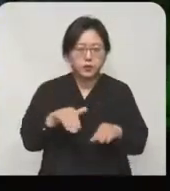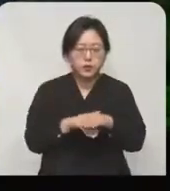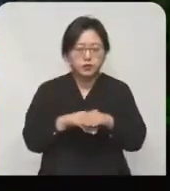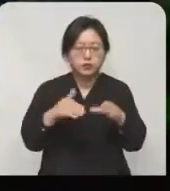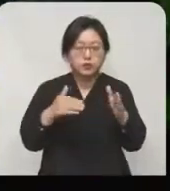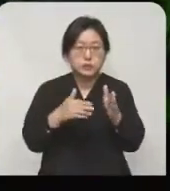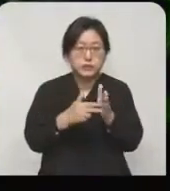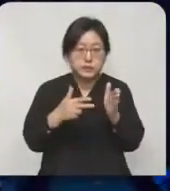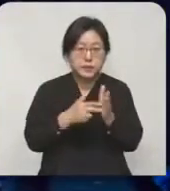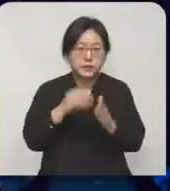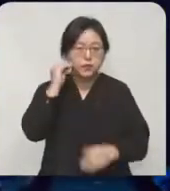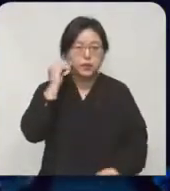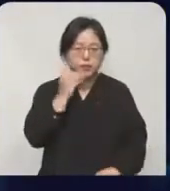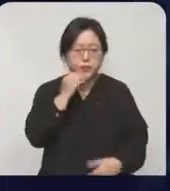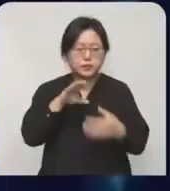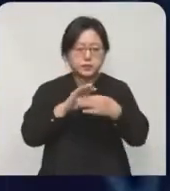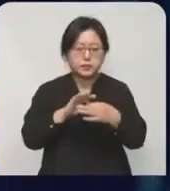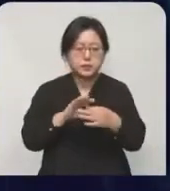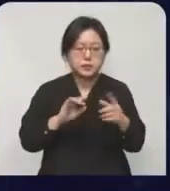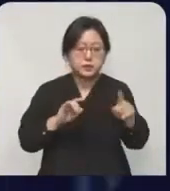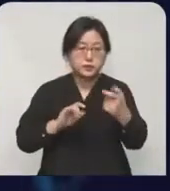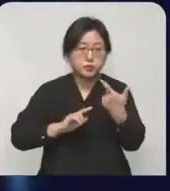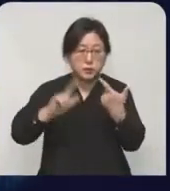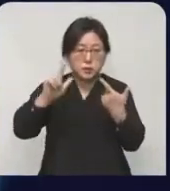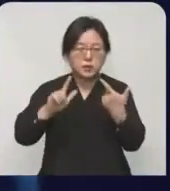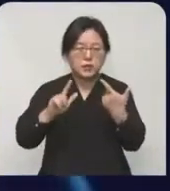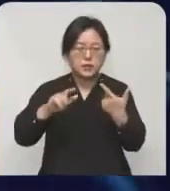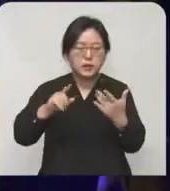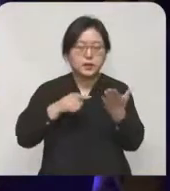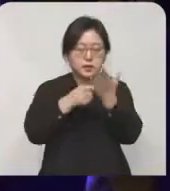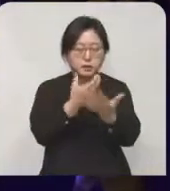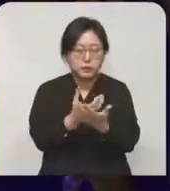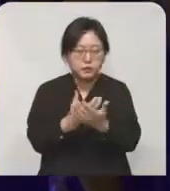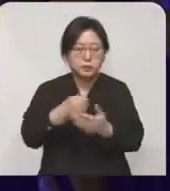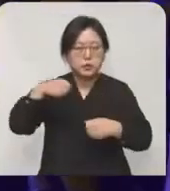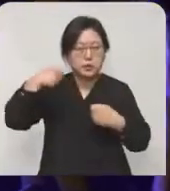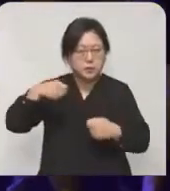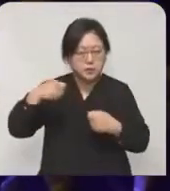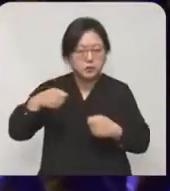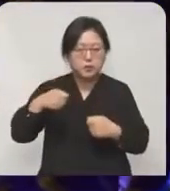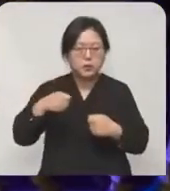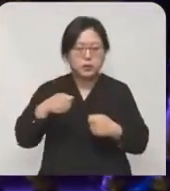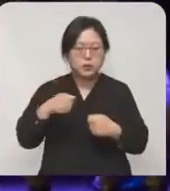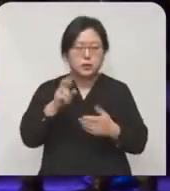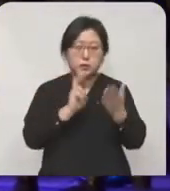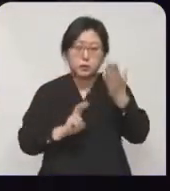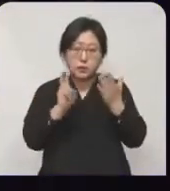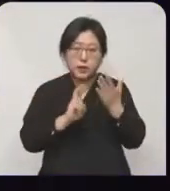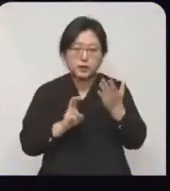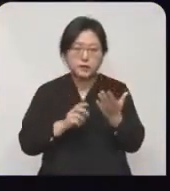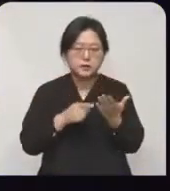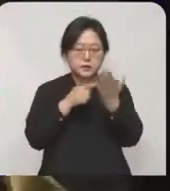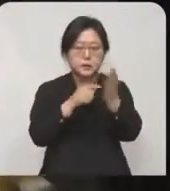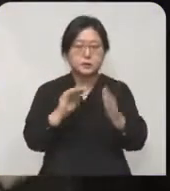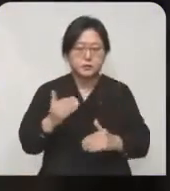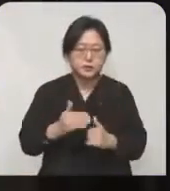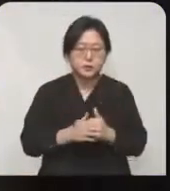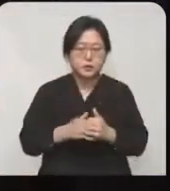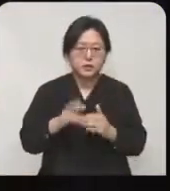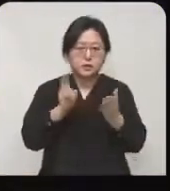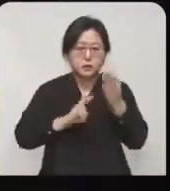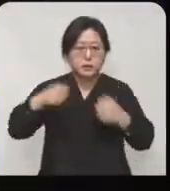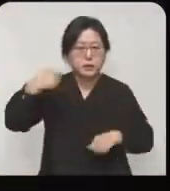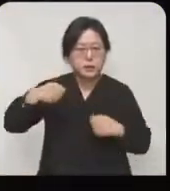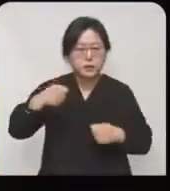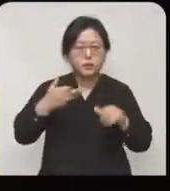오는 16일까지 지원 소가 노래 연기 영상 등을 이메일로 제출하면 됩니다 미주 커요 광주는